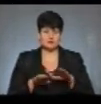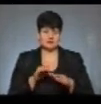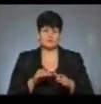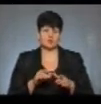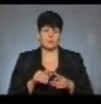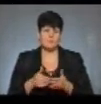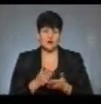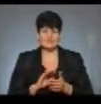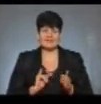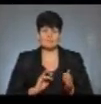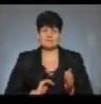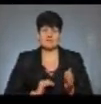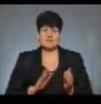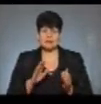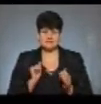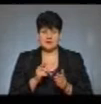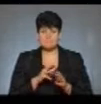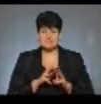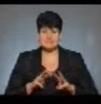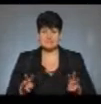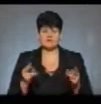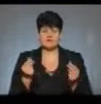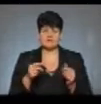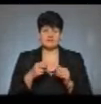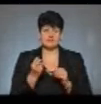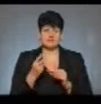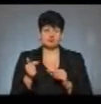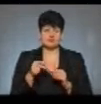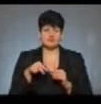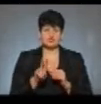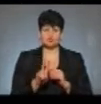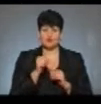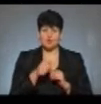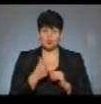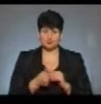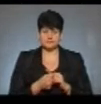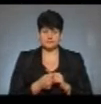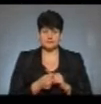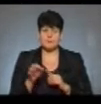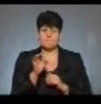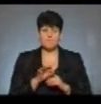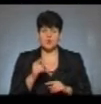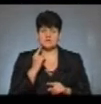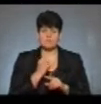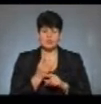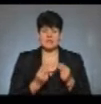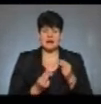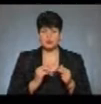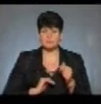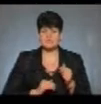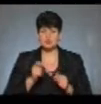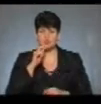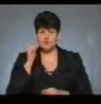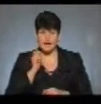підприємництва Міністерства фінансів від 12 грудня 2002 року про заборону грального бізнесу в